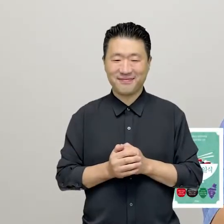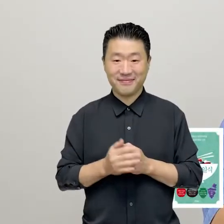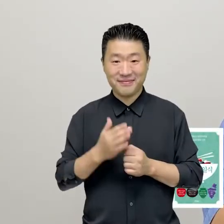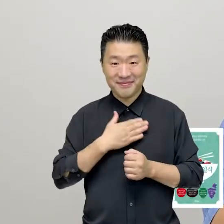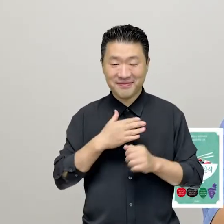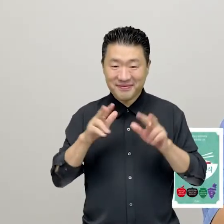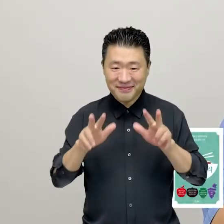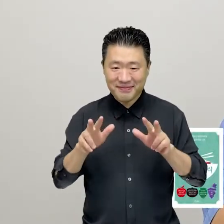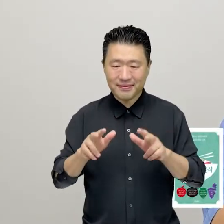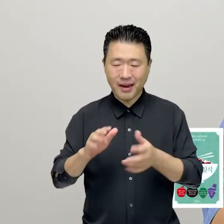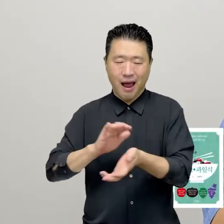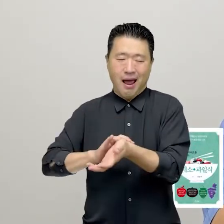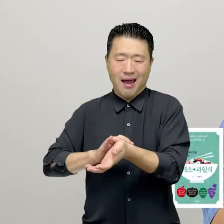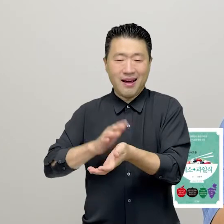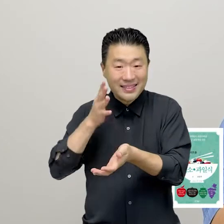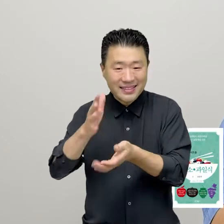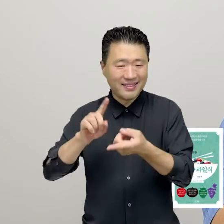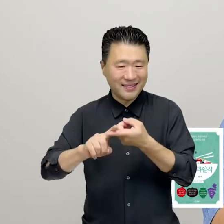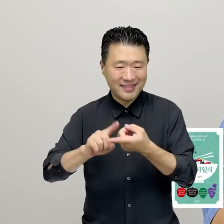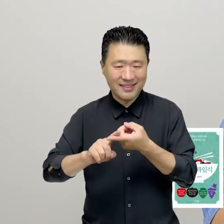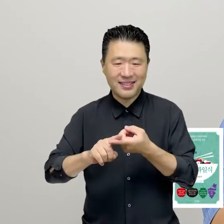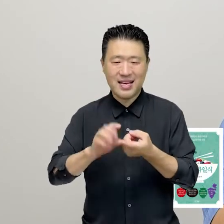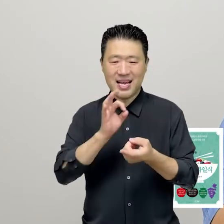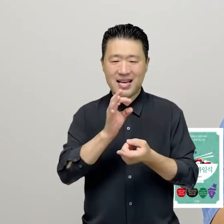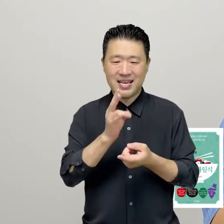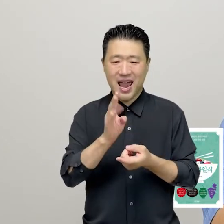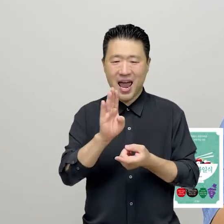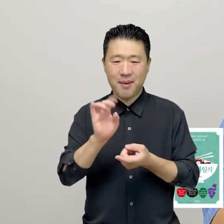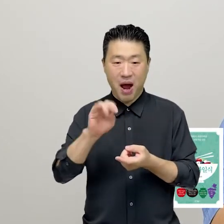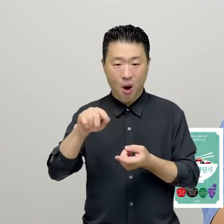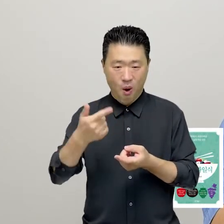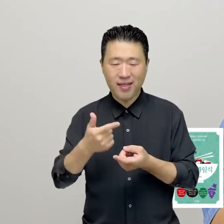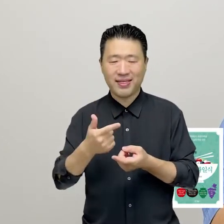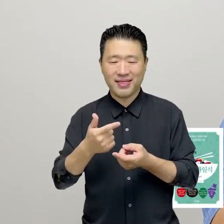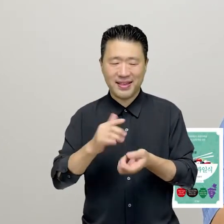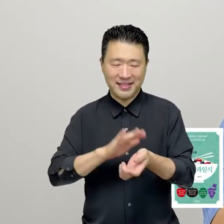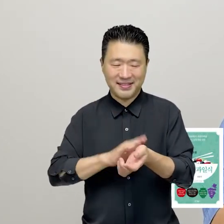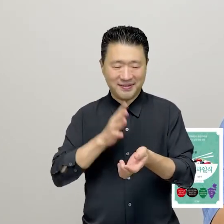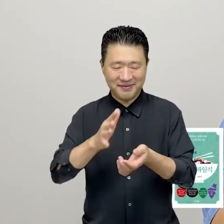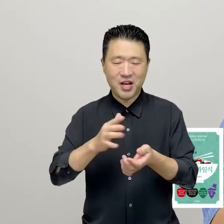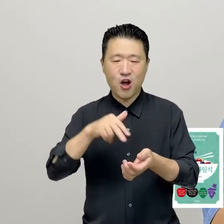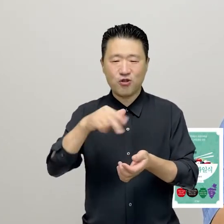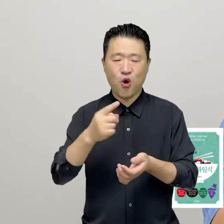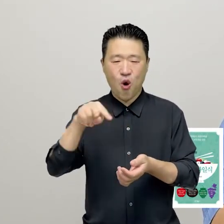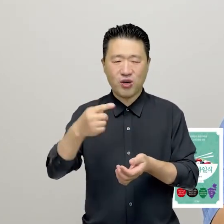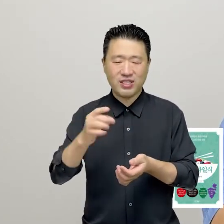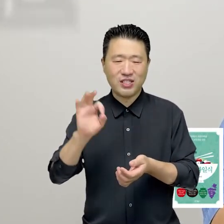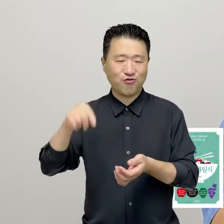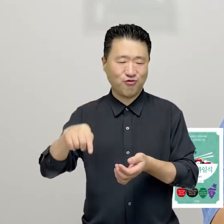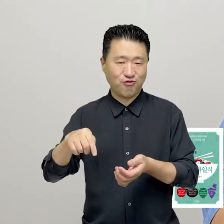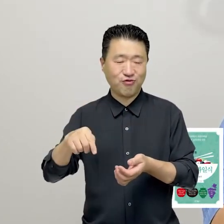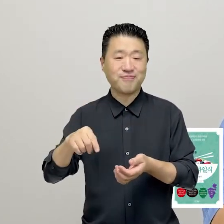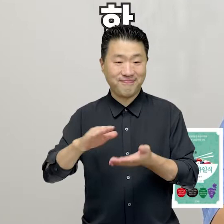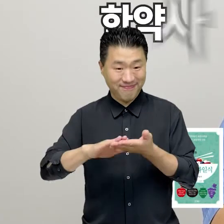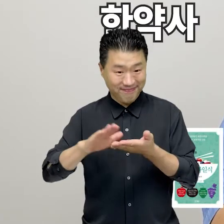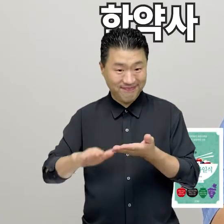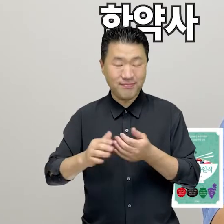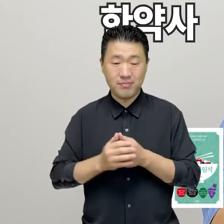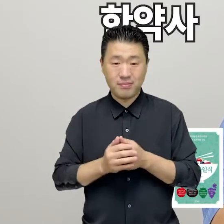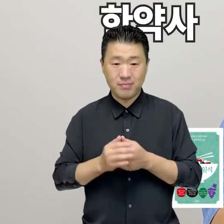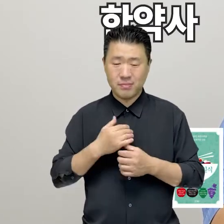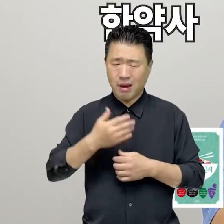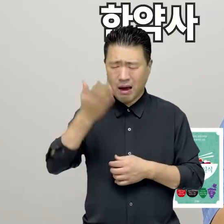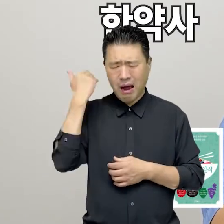안녕하세요. 현재 저는 한약 전문 약국인 예방원 한약국을 운영 중인 한약사 조승우입니다. 아팠던 제